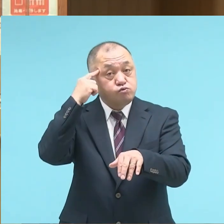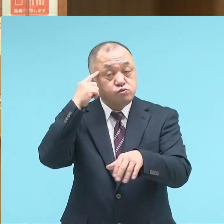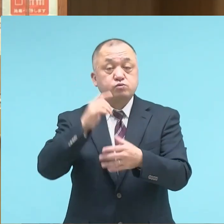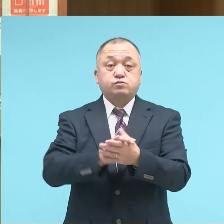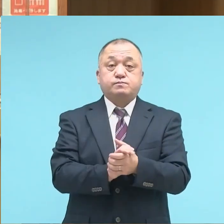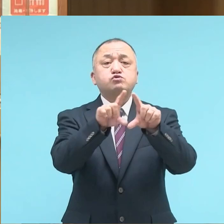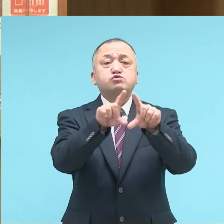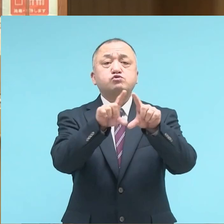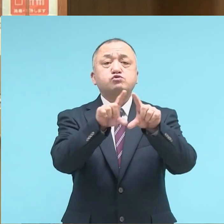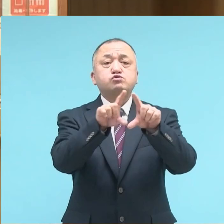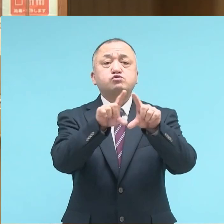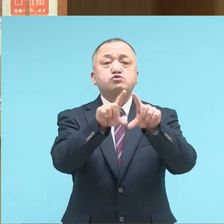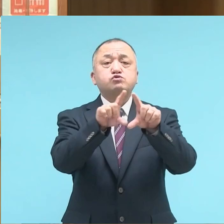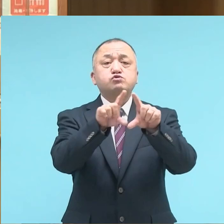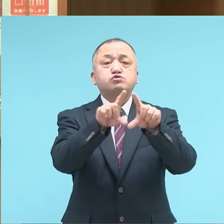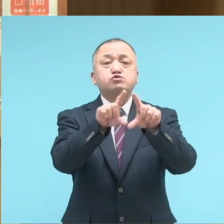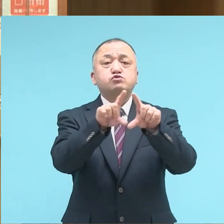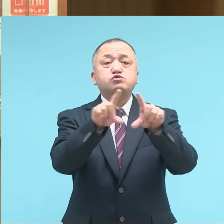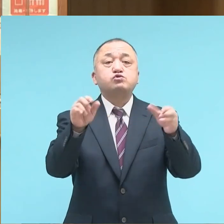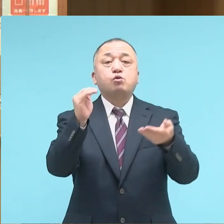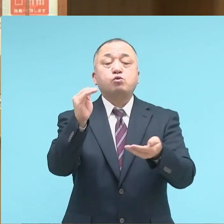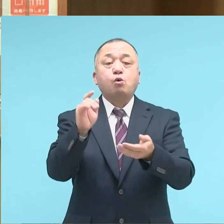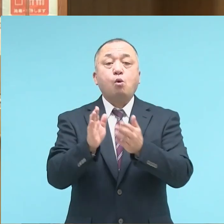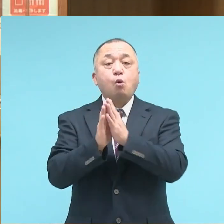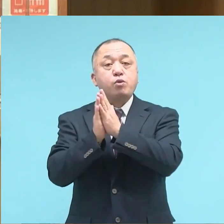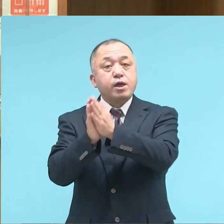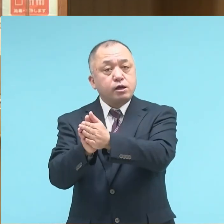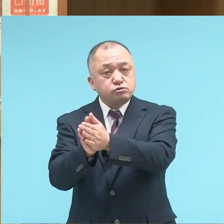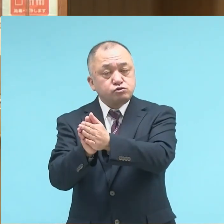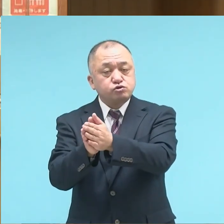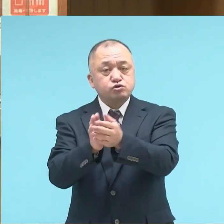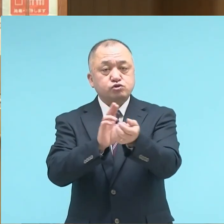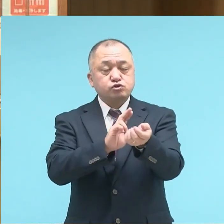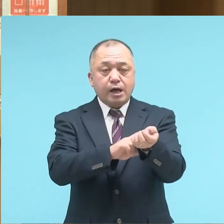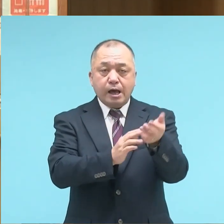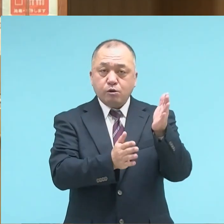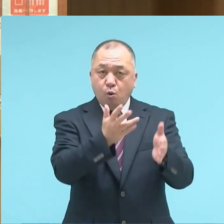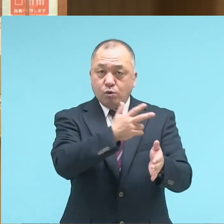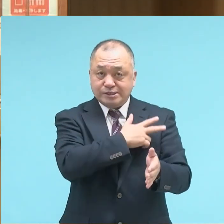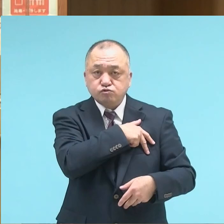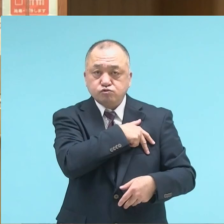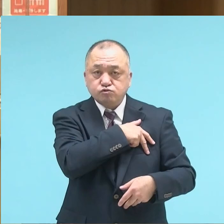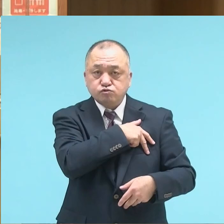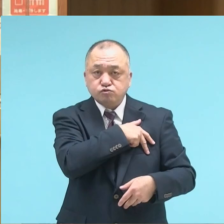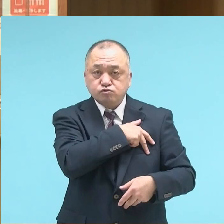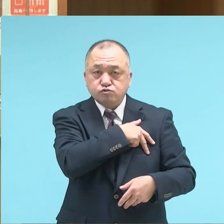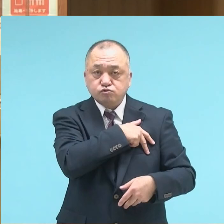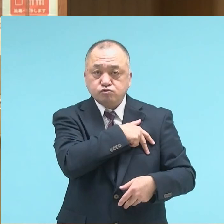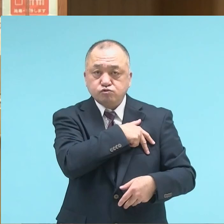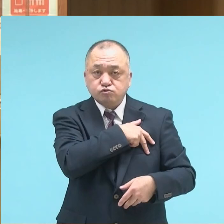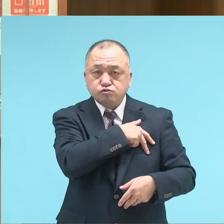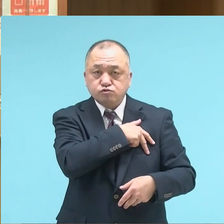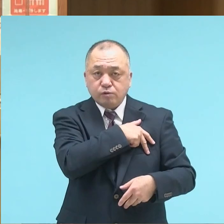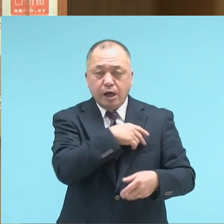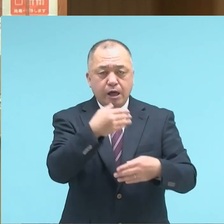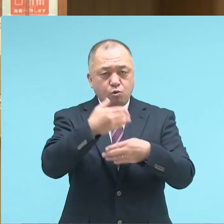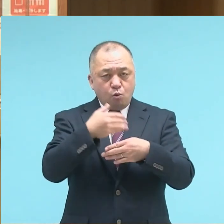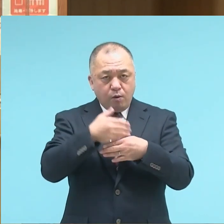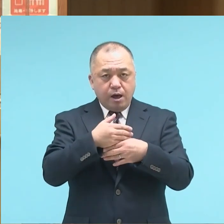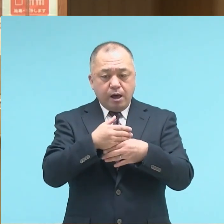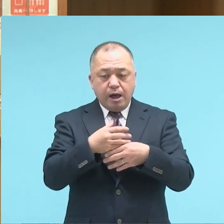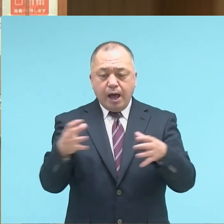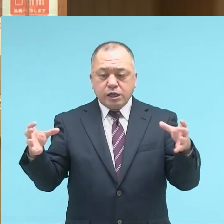するともうそういう普通のことをお願いする看護師さんや医療スタッフを道はもうすでに調達できない状